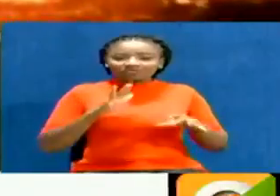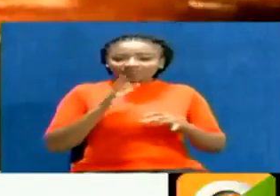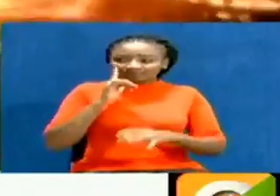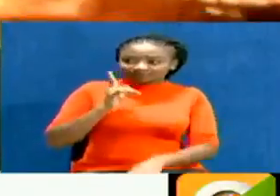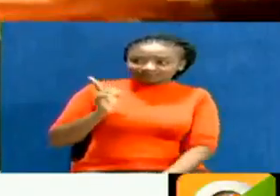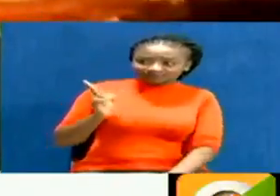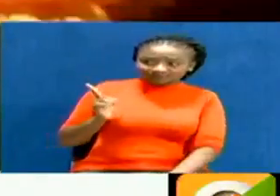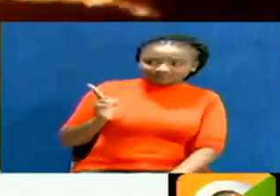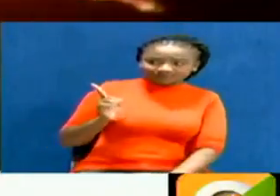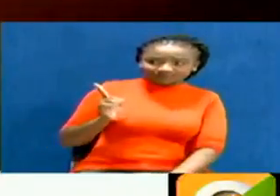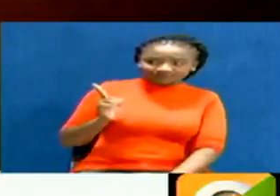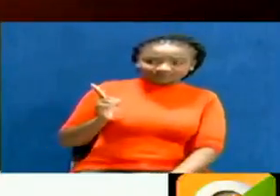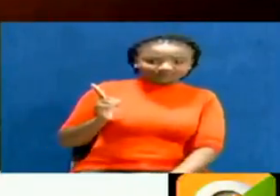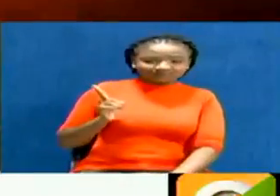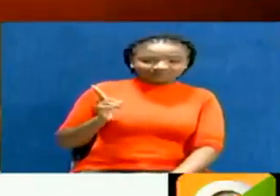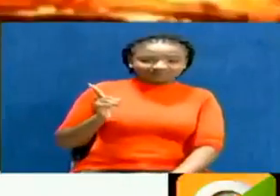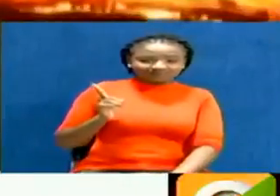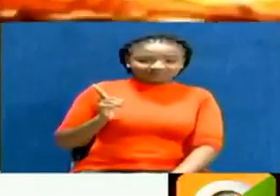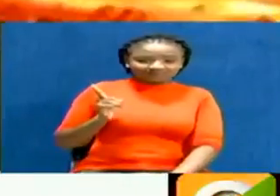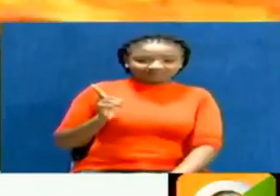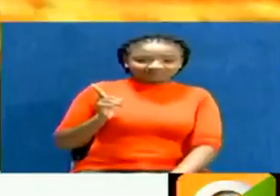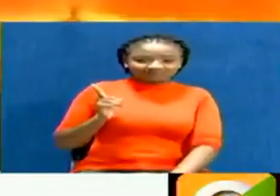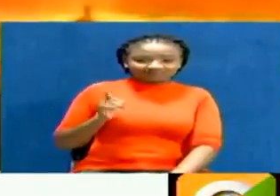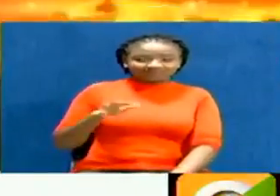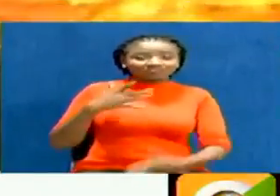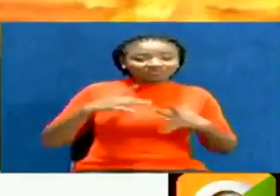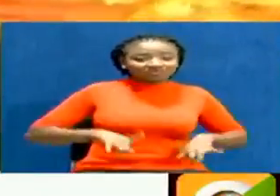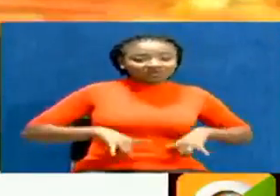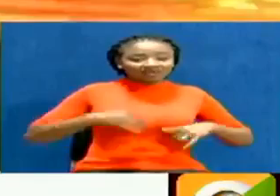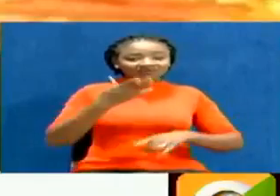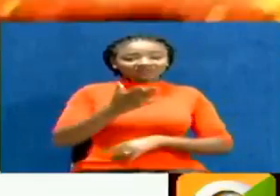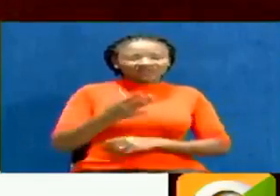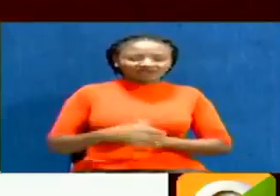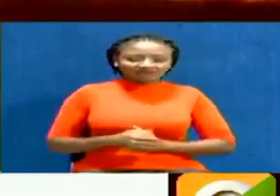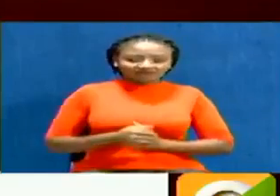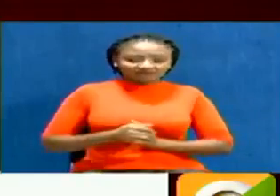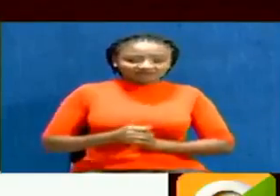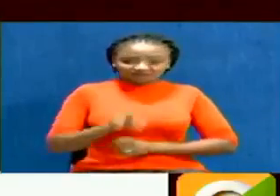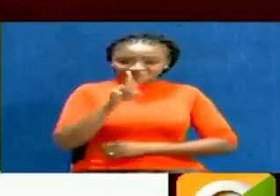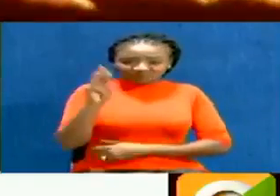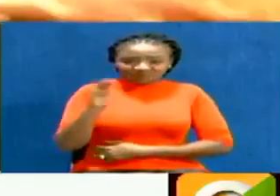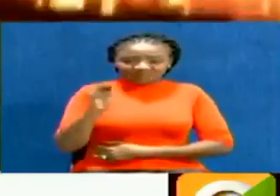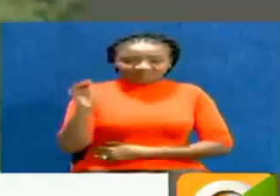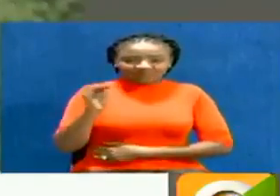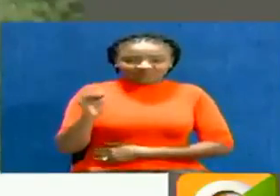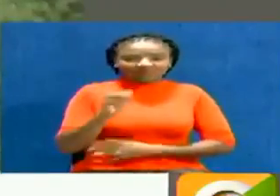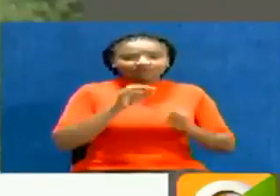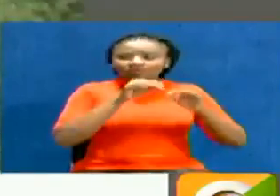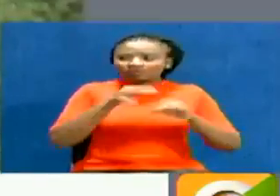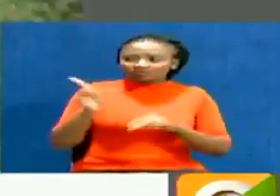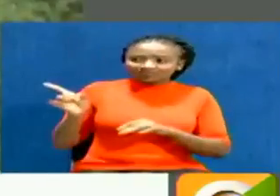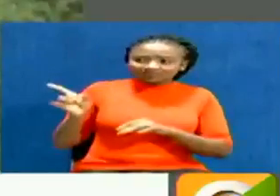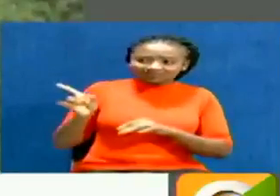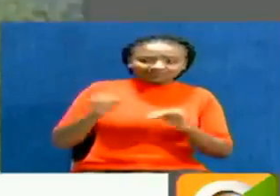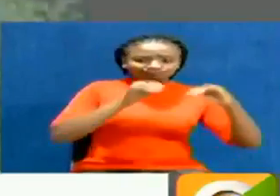jekundu kushuhudiwa mjini Goma, ambako ni nyumbani kwa wakazi wapatao milioni 2. Naam, mtiririko wa lava ulifika hadi uwanja wa ndege wa Goma